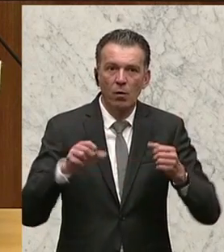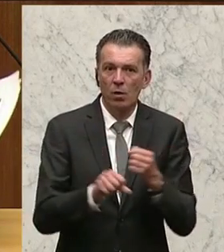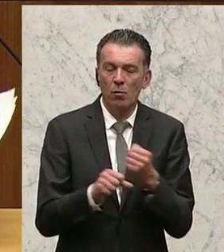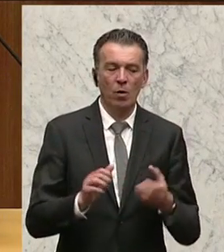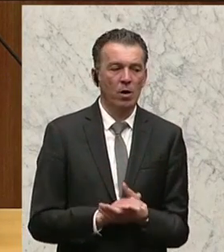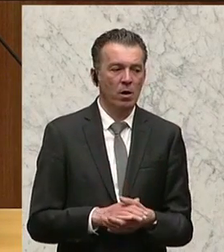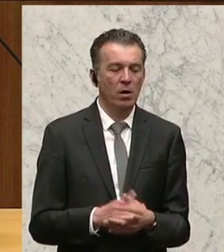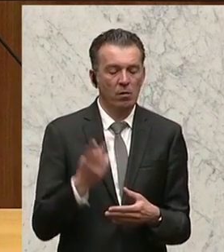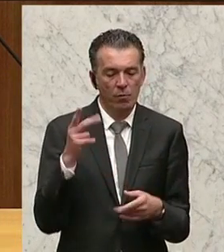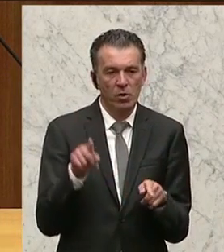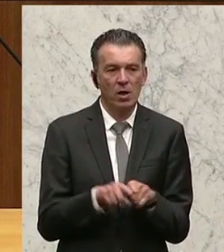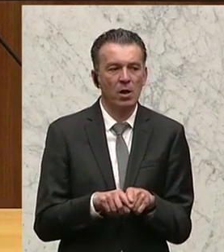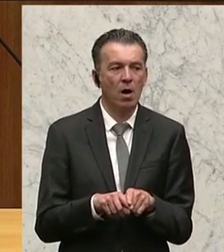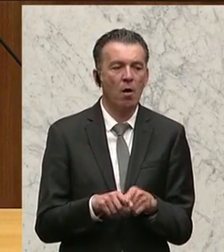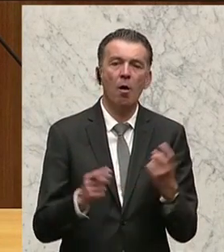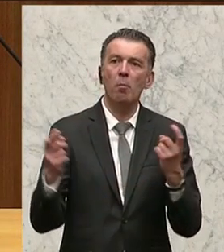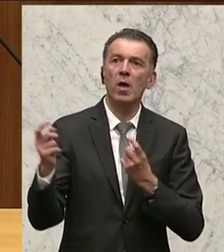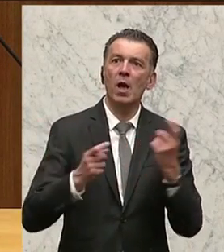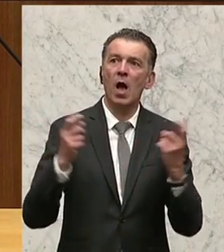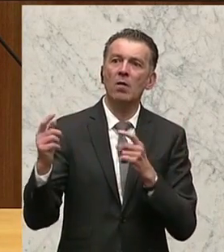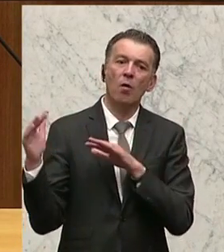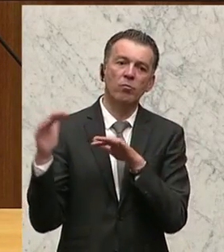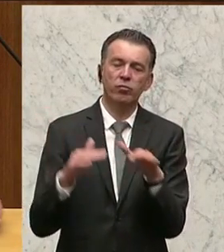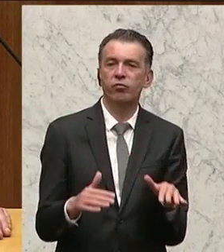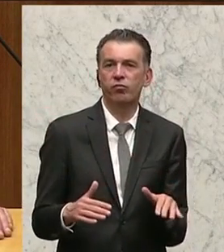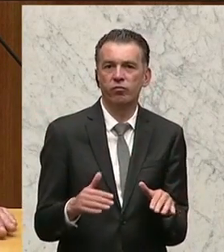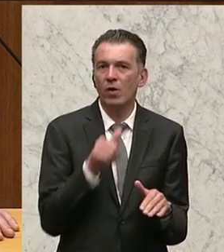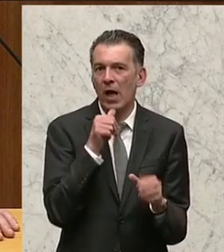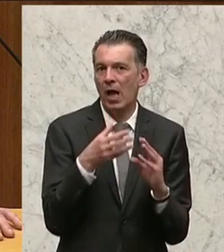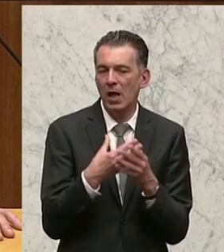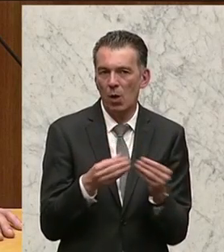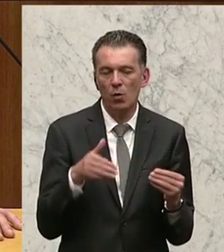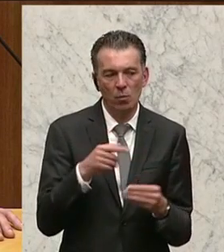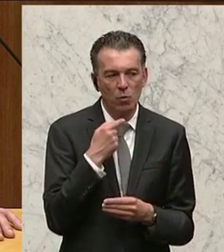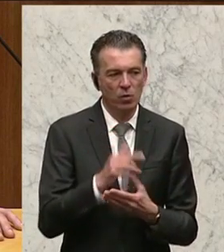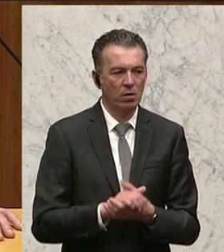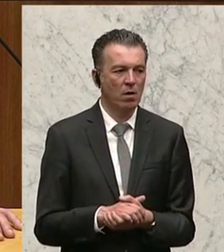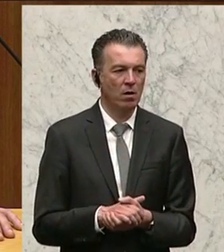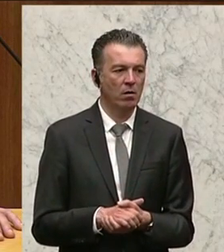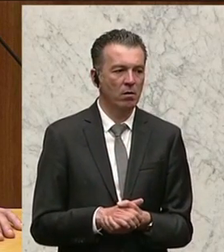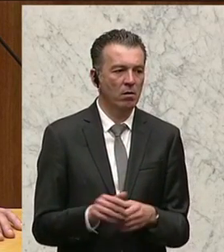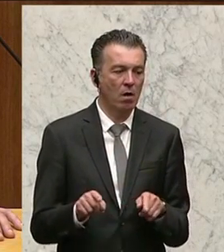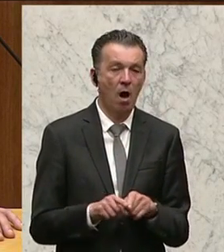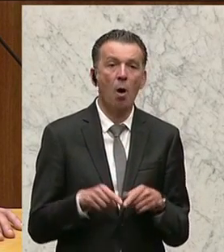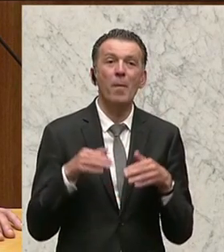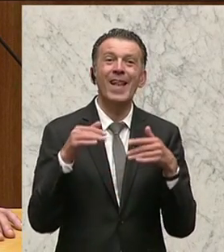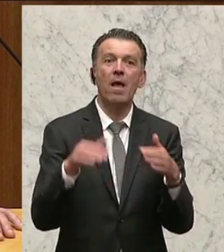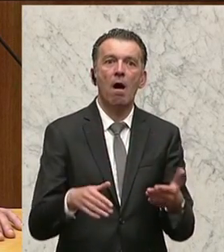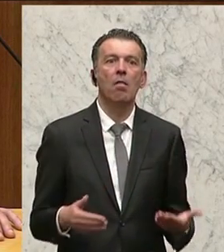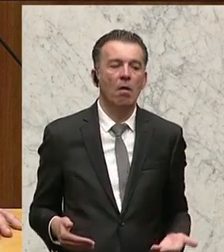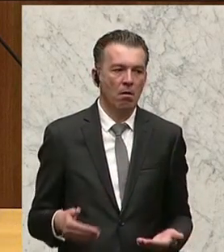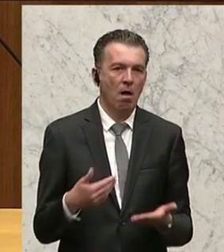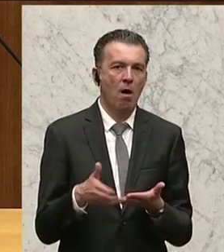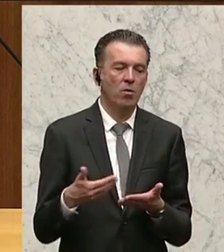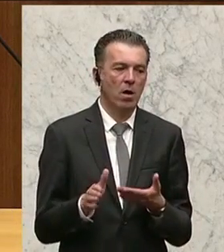haben selbstverständlich auch die Migrationsströme nicht im Griff. Und das muss auch gesagt werden. Das sind natürlich auch Milliardenbeträge.